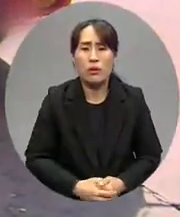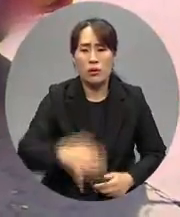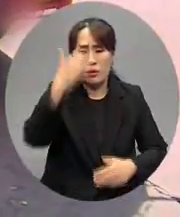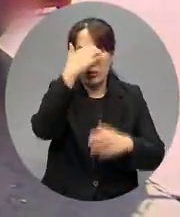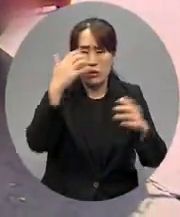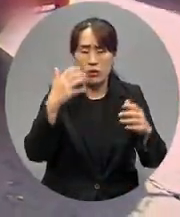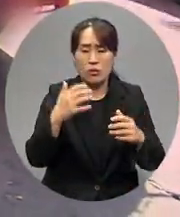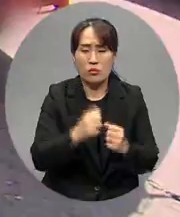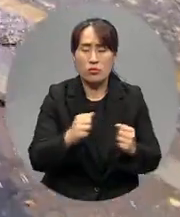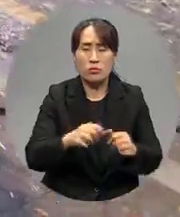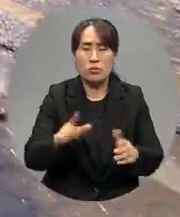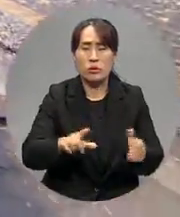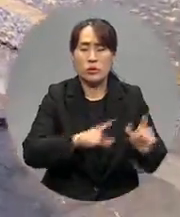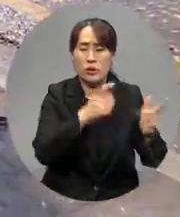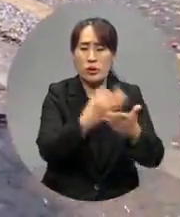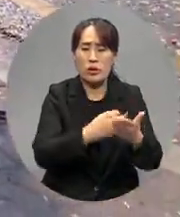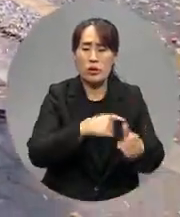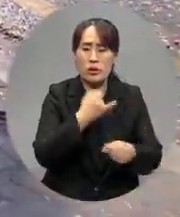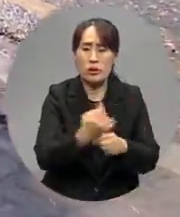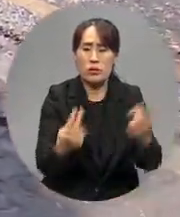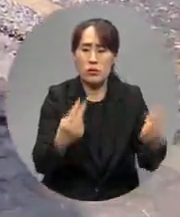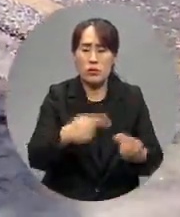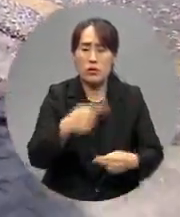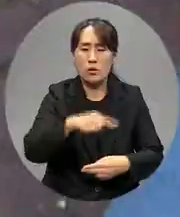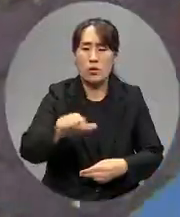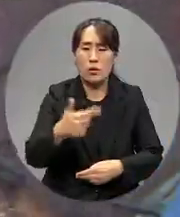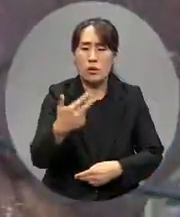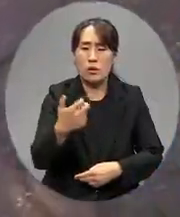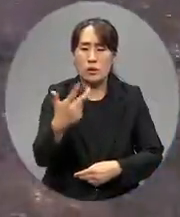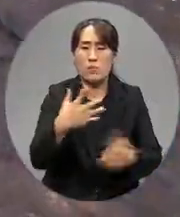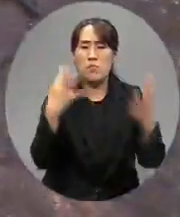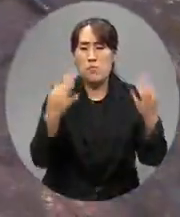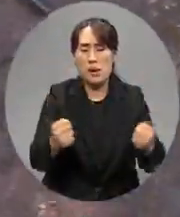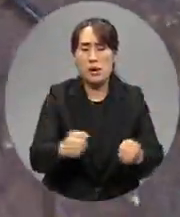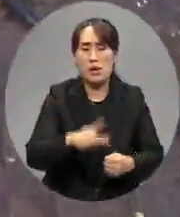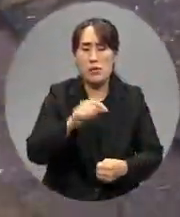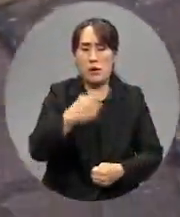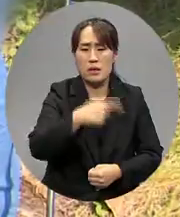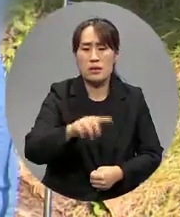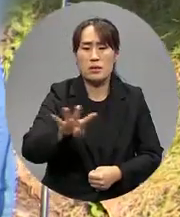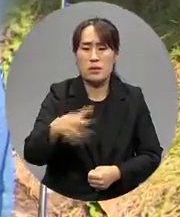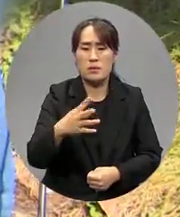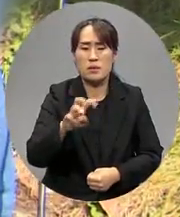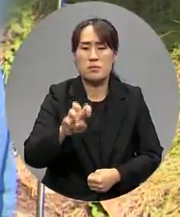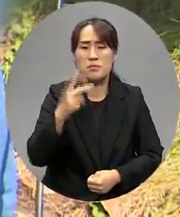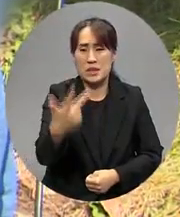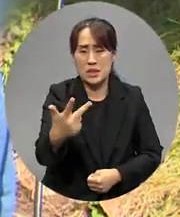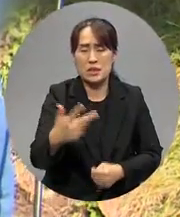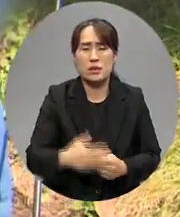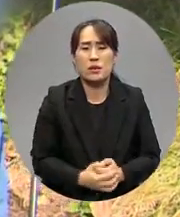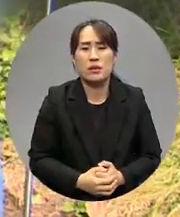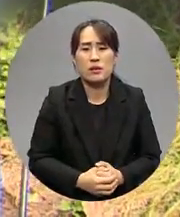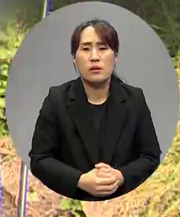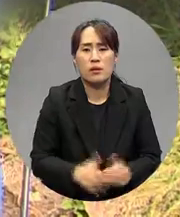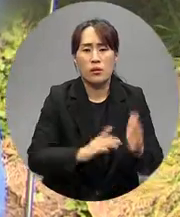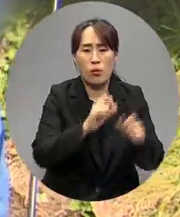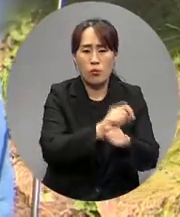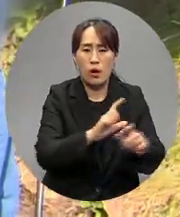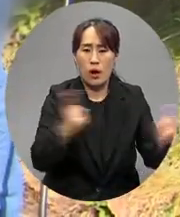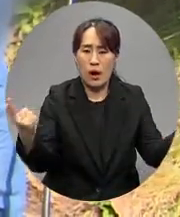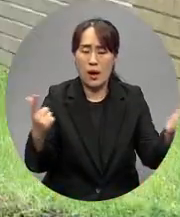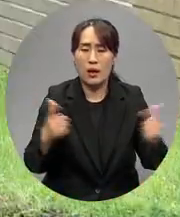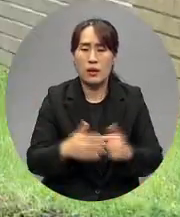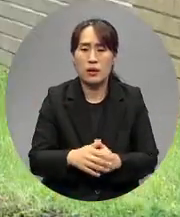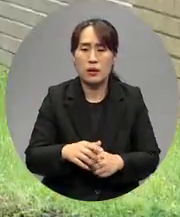충청북도 올해 생활임금은 최저임금보다 1,577원 많은 11,437원으로 공무원이 아닌